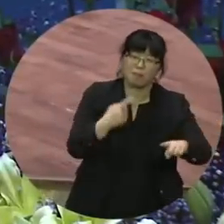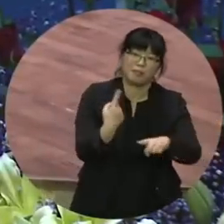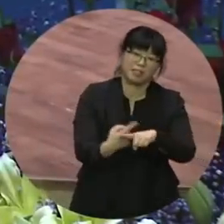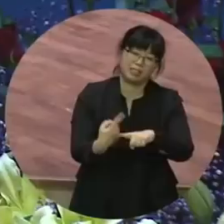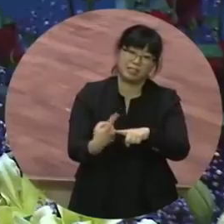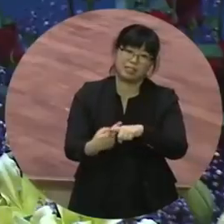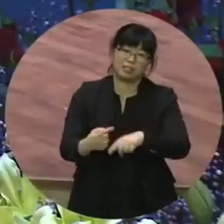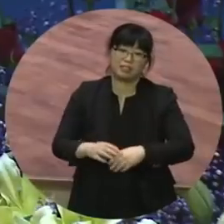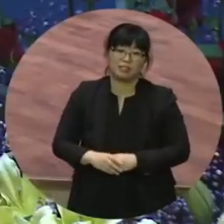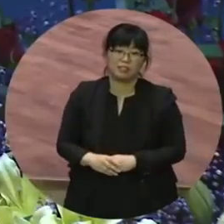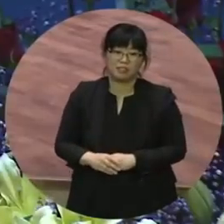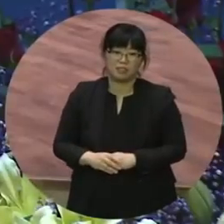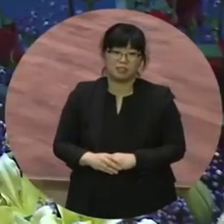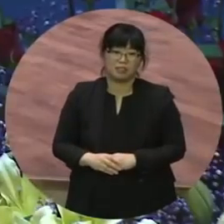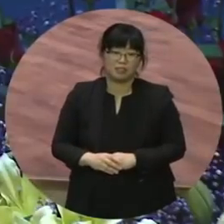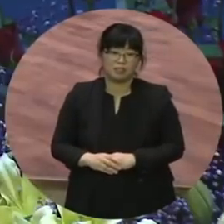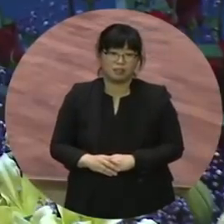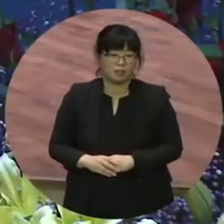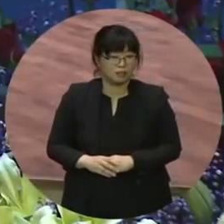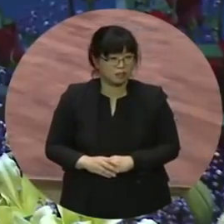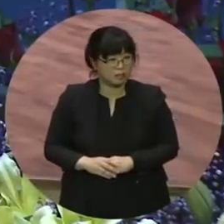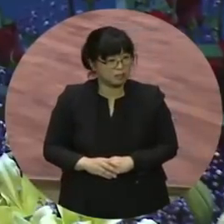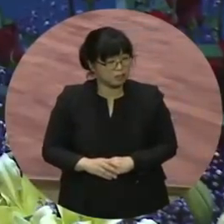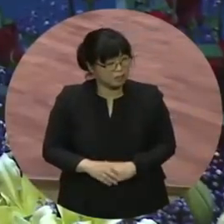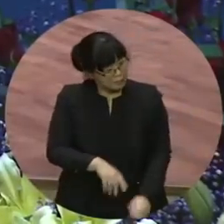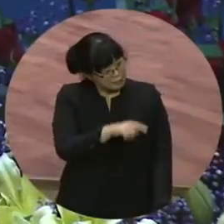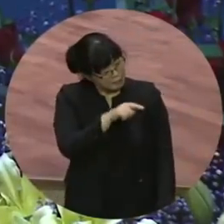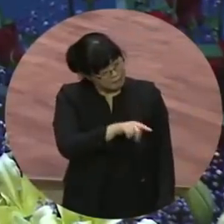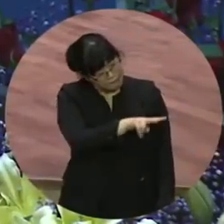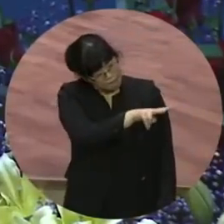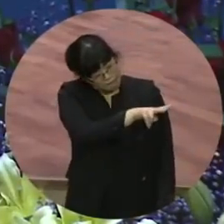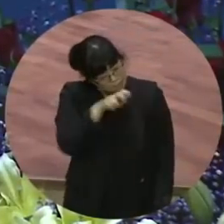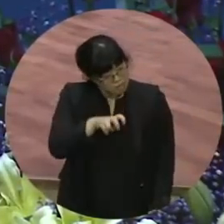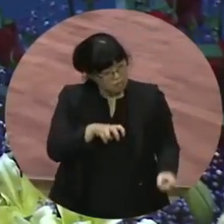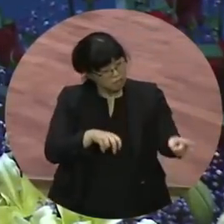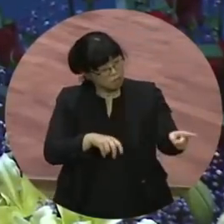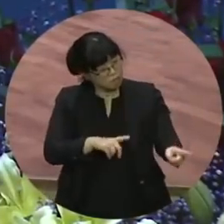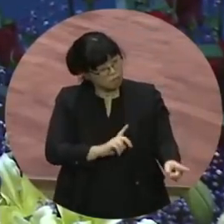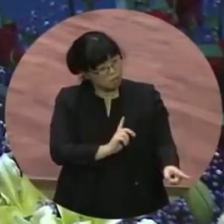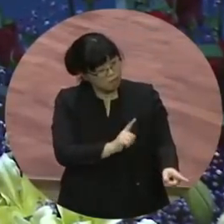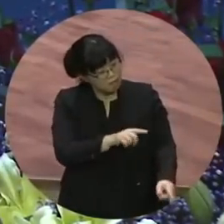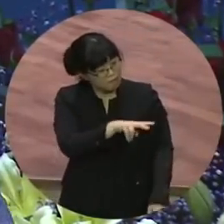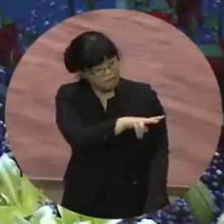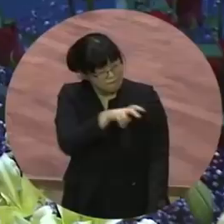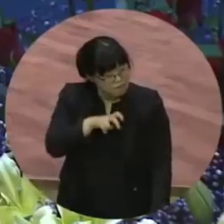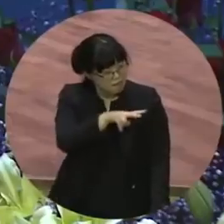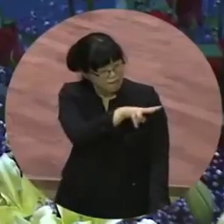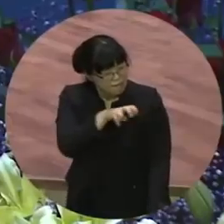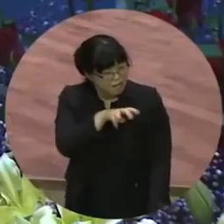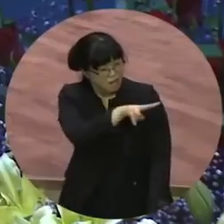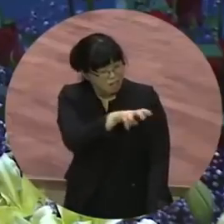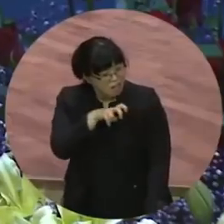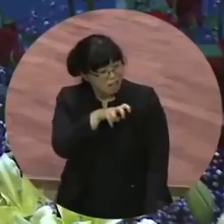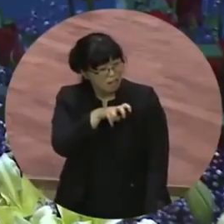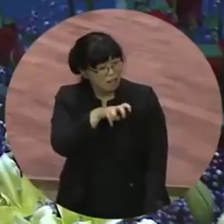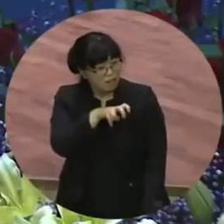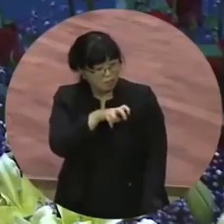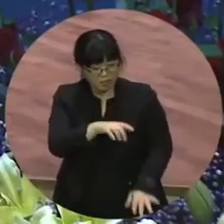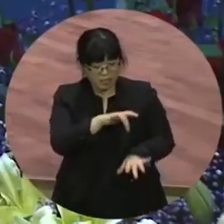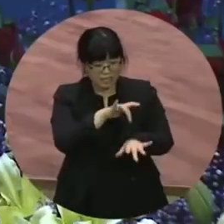미움의 사단의 허감에 잡혔어. 계속 미워하게 만들어. 그러면 여러분 밤새도록 하면